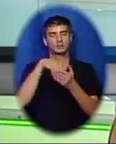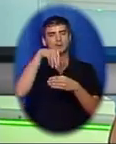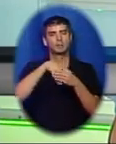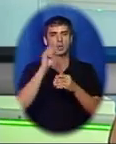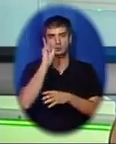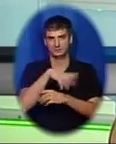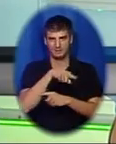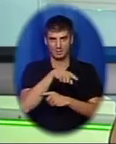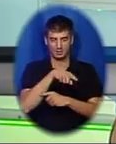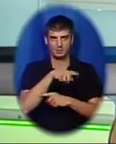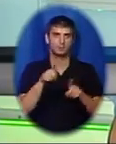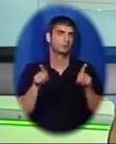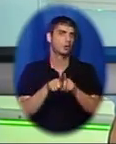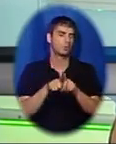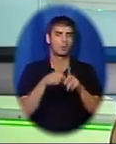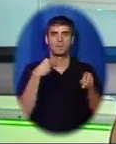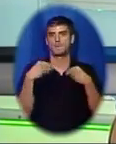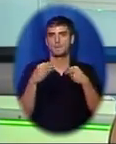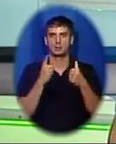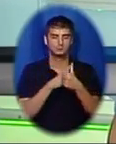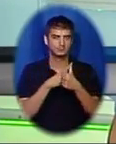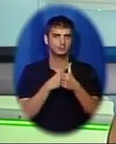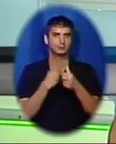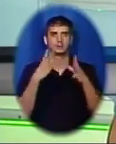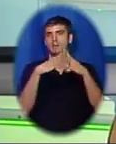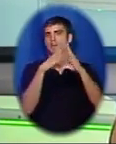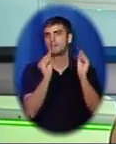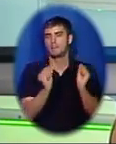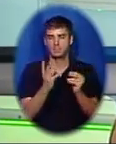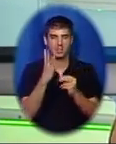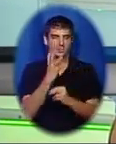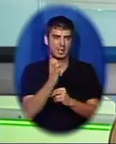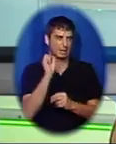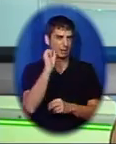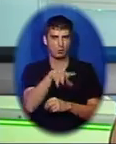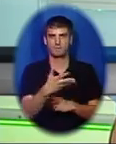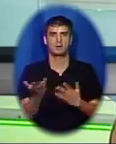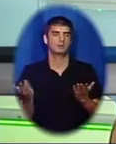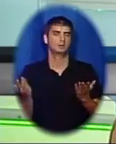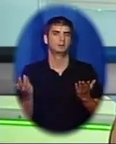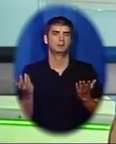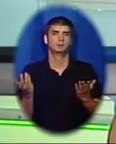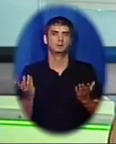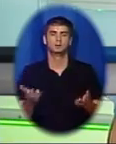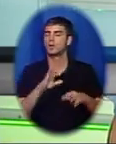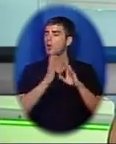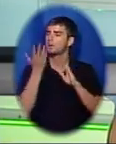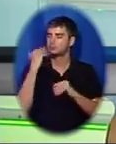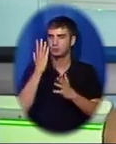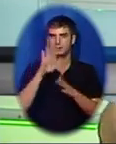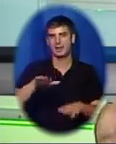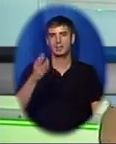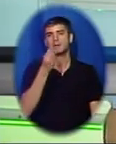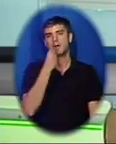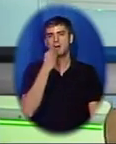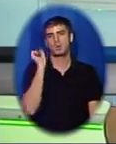החומר האורגני קרי פלסטיק, הבננה הרקובה שיש לנו בפסולת, כל מה